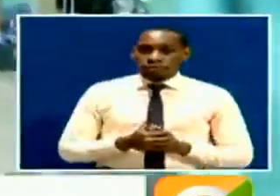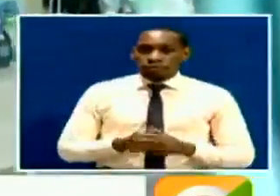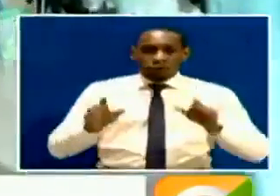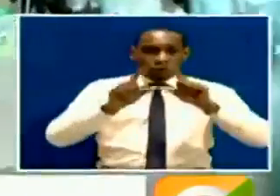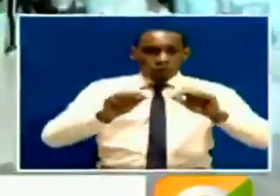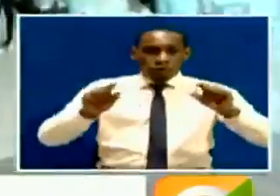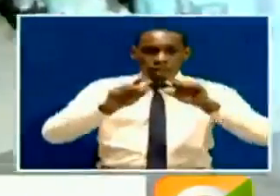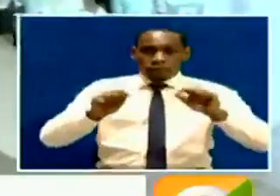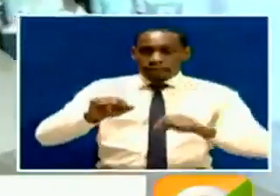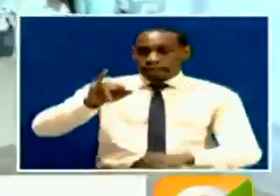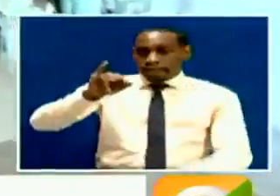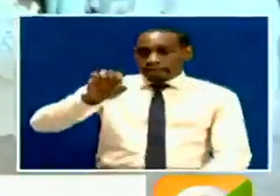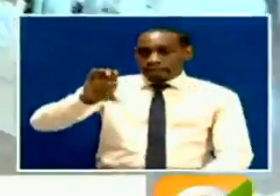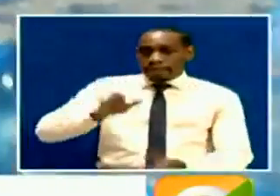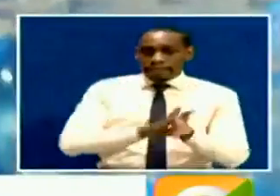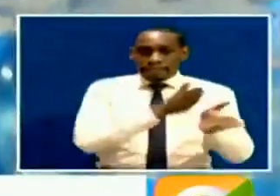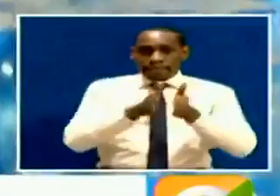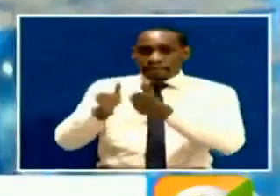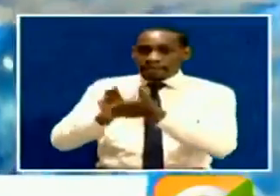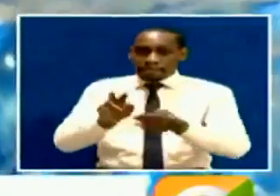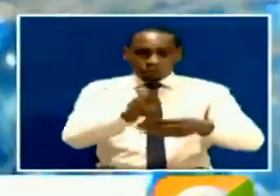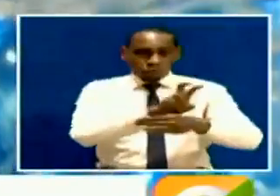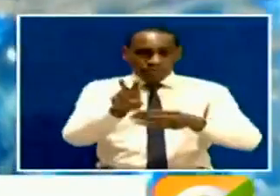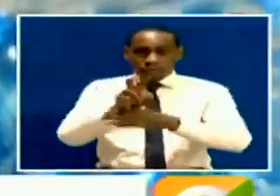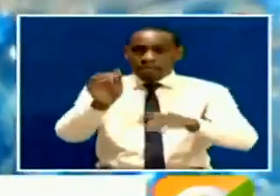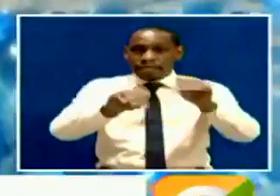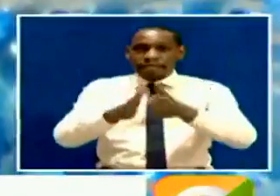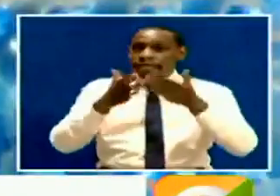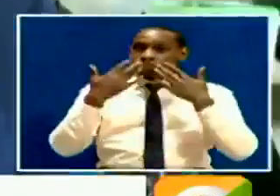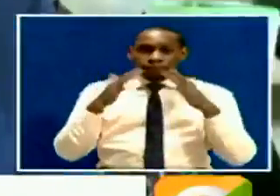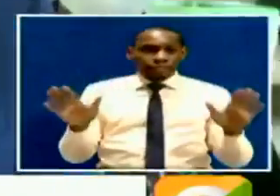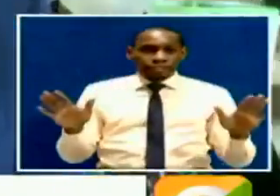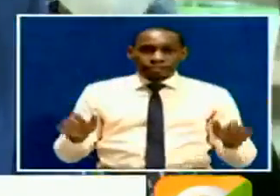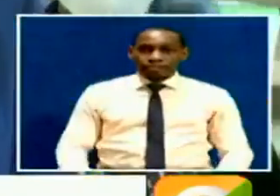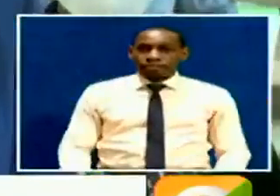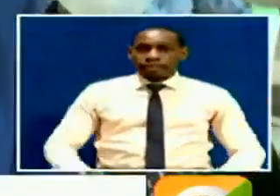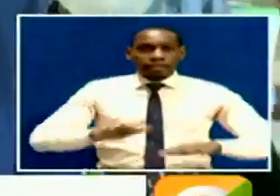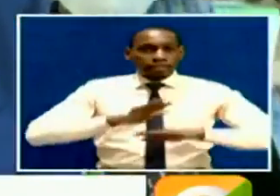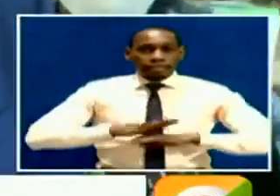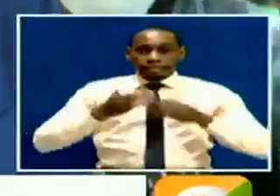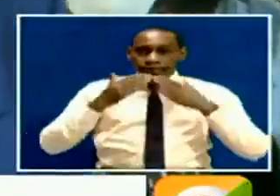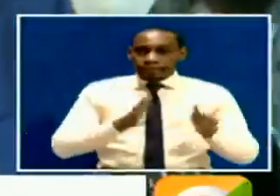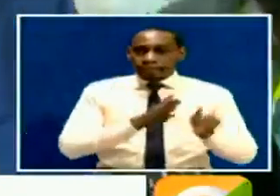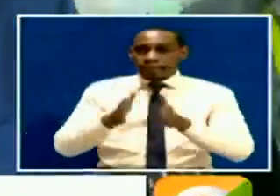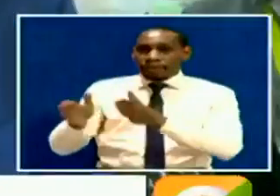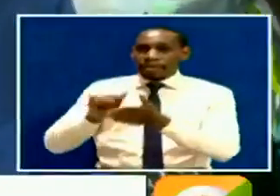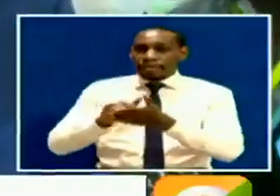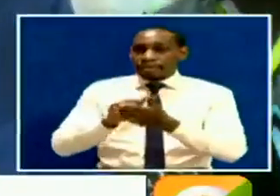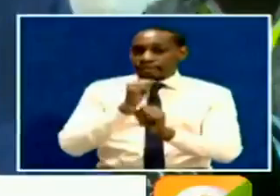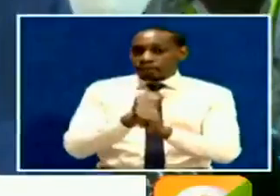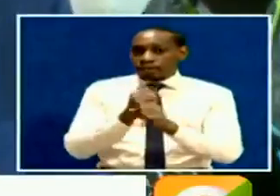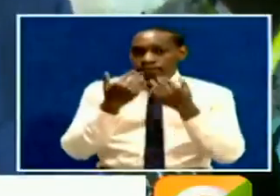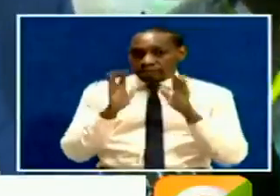Kwa mujibu wa tume ya IBC, maandalizi ya kusimamia uchaguzi huo yamekamilika. And I'm satisfied with the preparations which have been